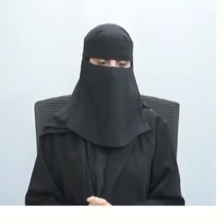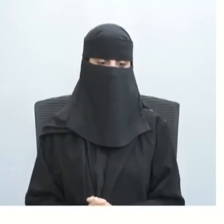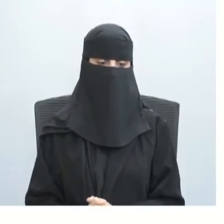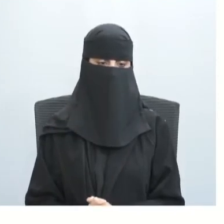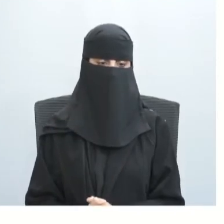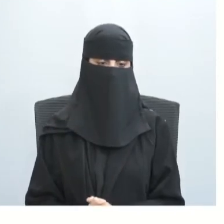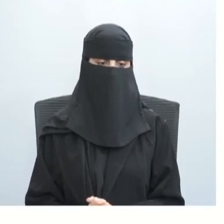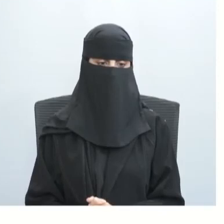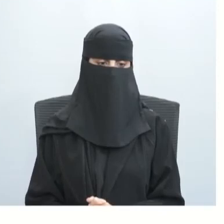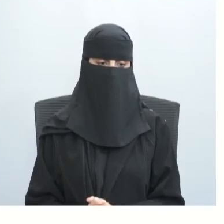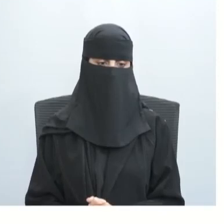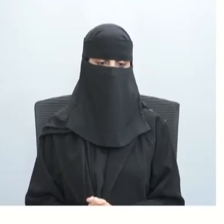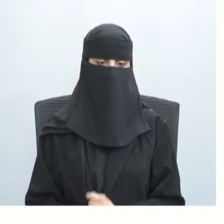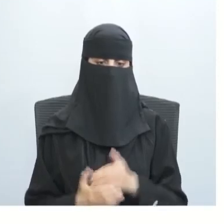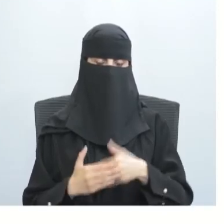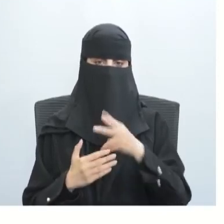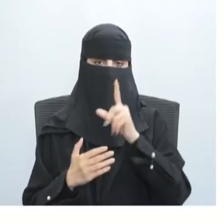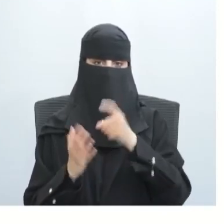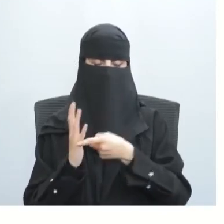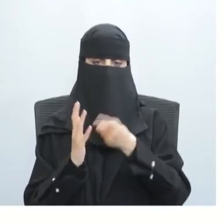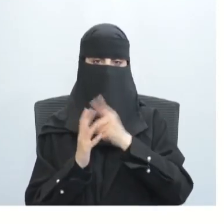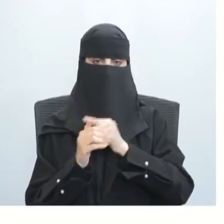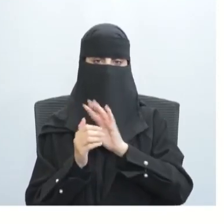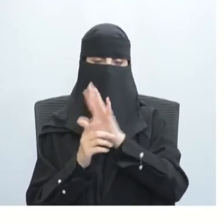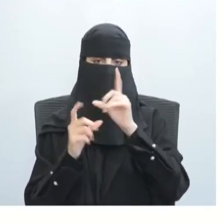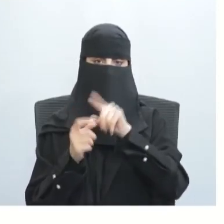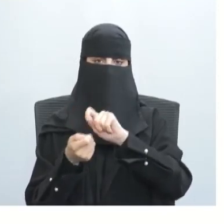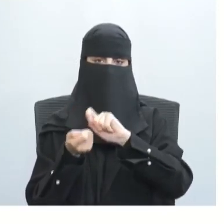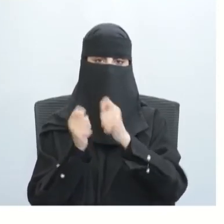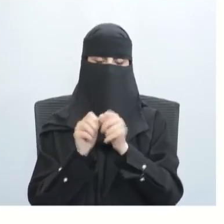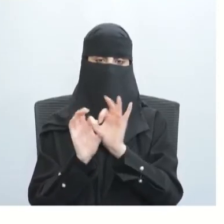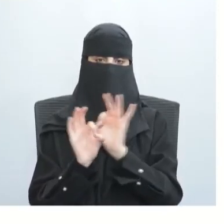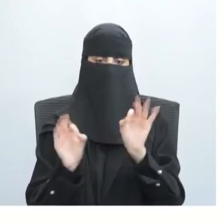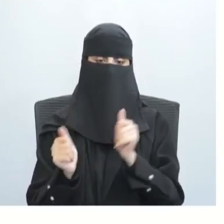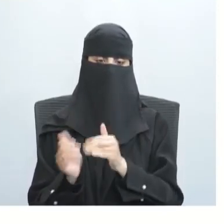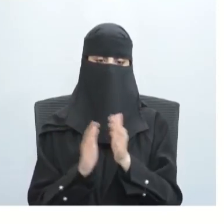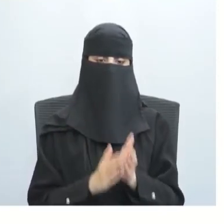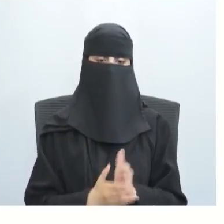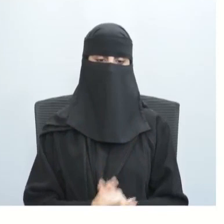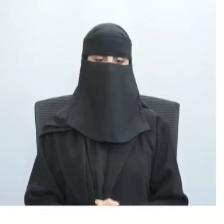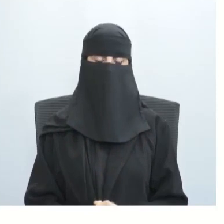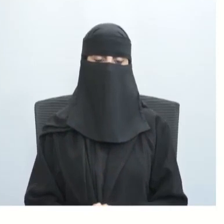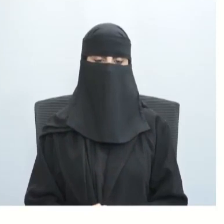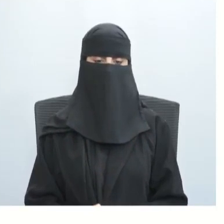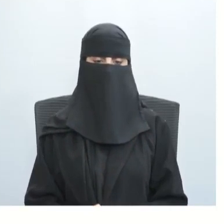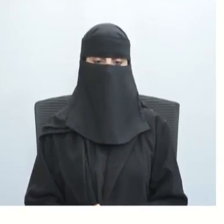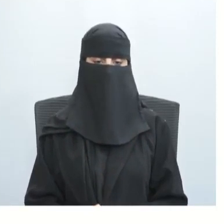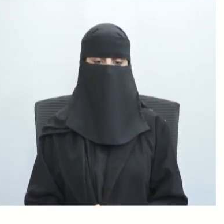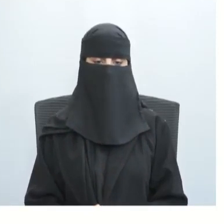بعد الضغط على مرشح السيفياتون قام بتطبيق الاعدادات الافتراضيه بشكل مباشر